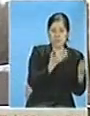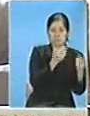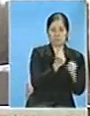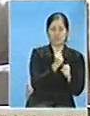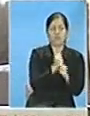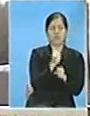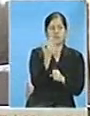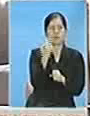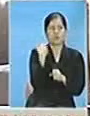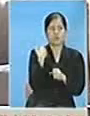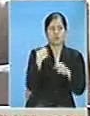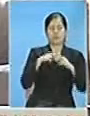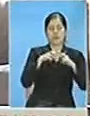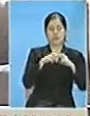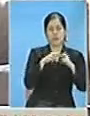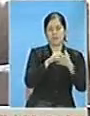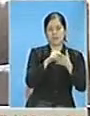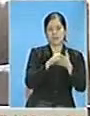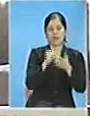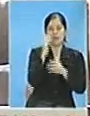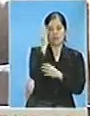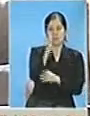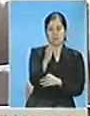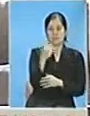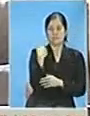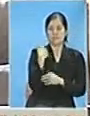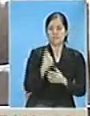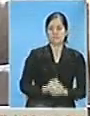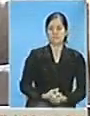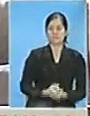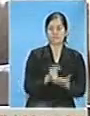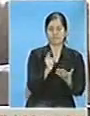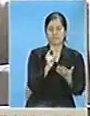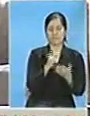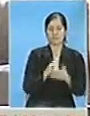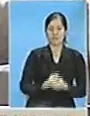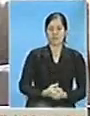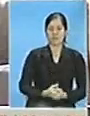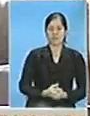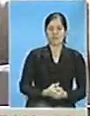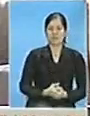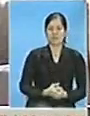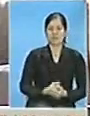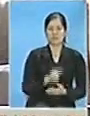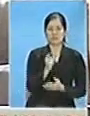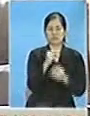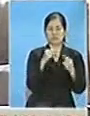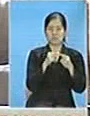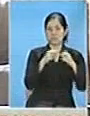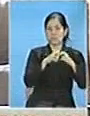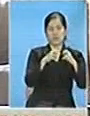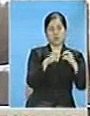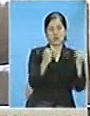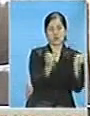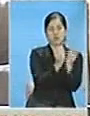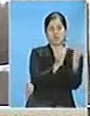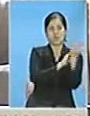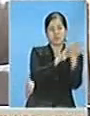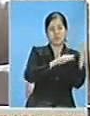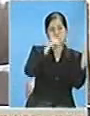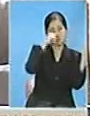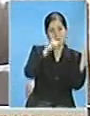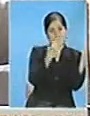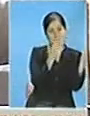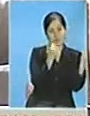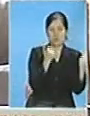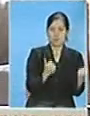นะฮะเท่านั้นเองนะฮะเพราะนั้นรอวันพรุ่งนี้นะฮะไม่มีปัญหาสำหรับผมนะฮะแล้วก็ไม่เป็นอันตรายสำหรับประเทศนะครับเพราะยังไงวันนี้ถึงพรุ่